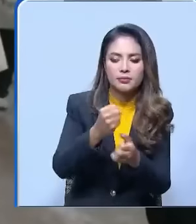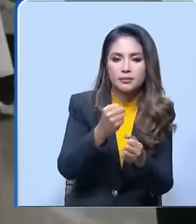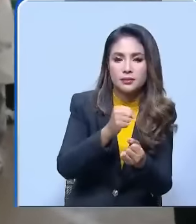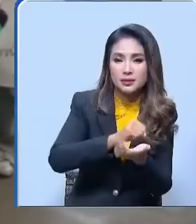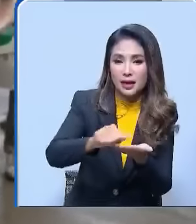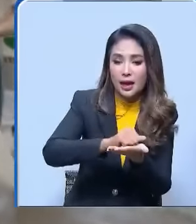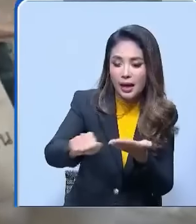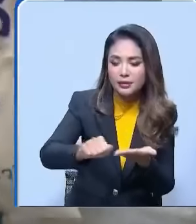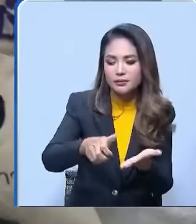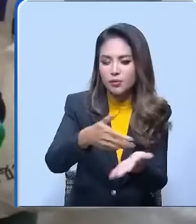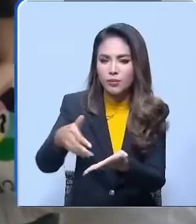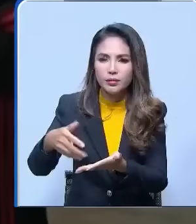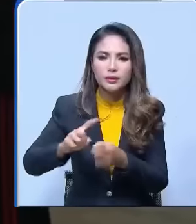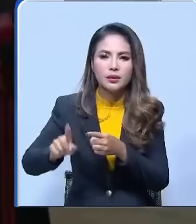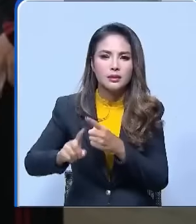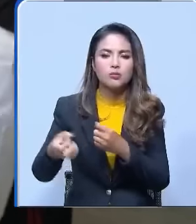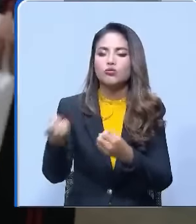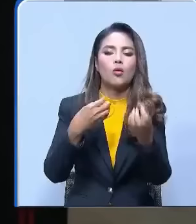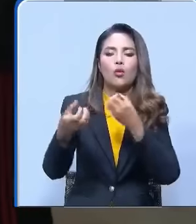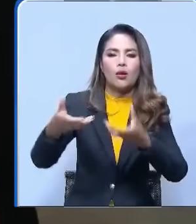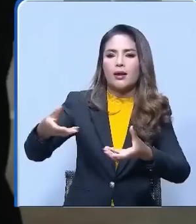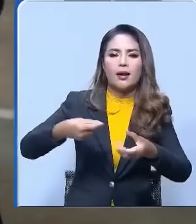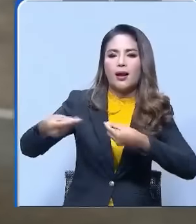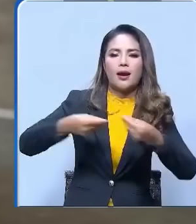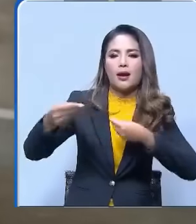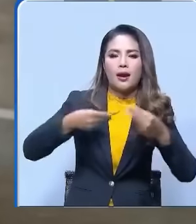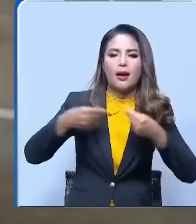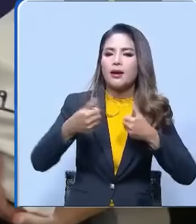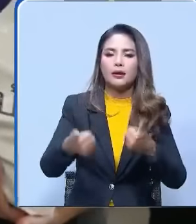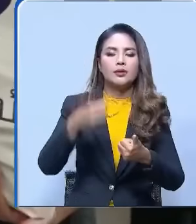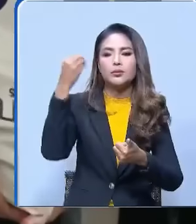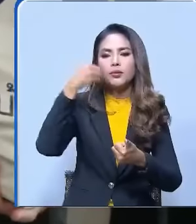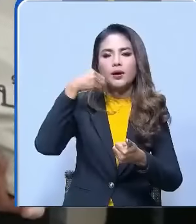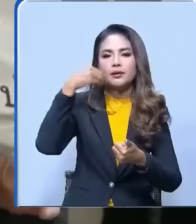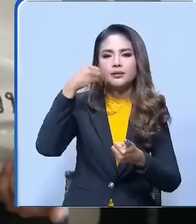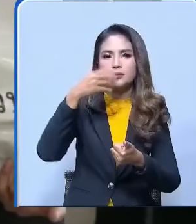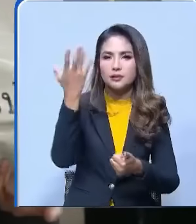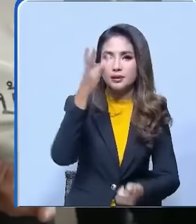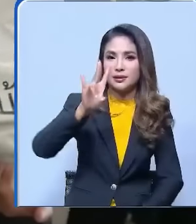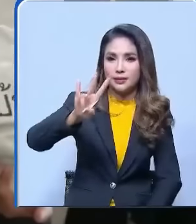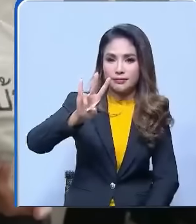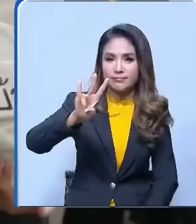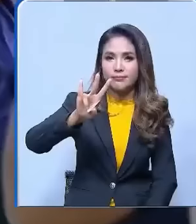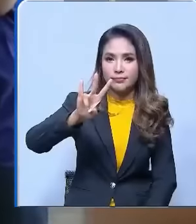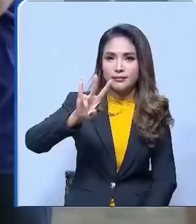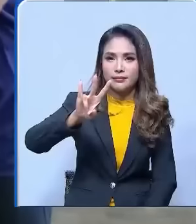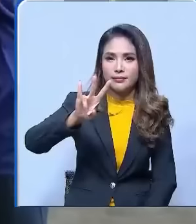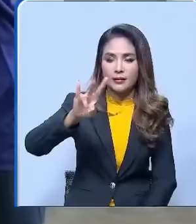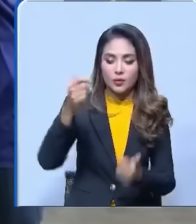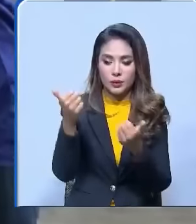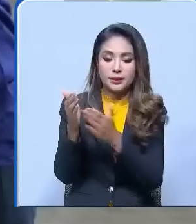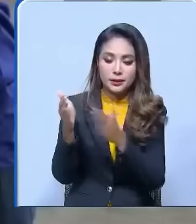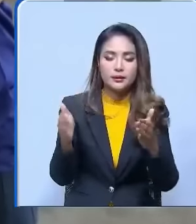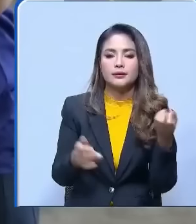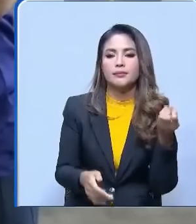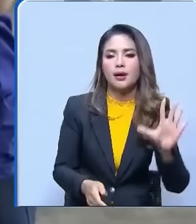ส่งมาเถอะนะฮะสามารถมาร่วมบริจาค กับเราได้ทุกวันเลยคุณผู้ชมที่ช่อง 7HD ของเรานะคะตั้งแต่วันนี้จนถึง15ตุล